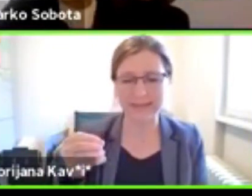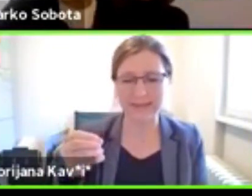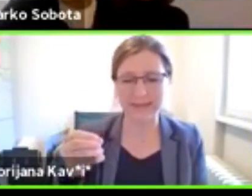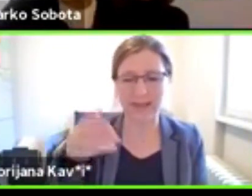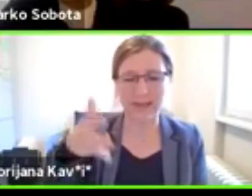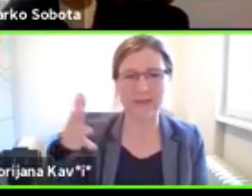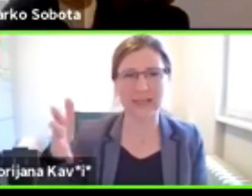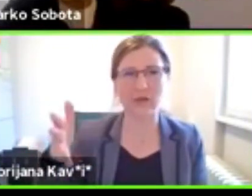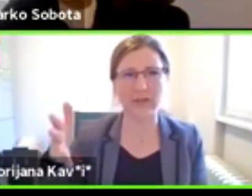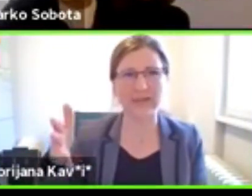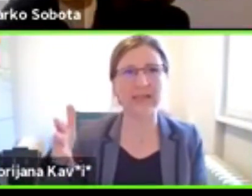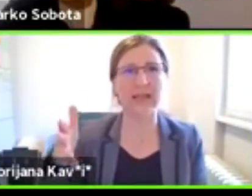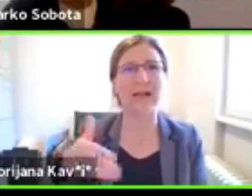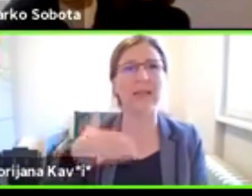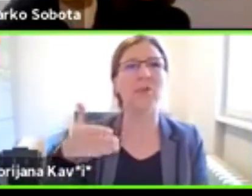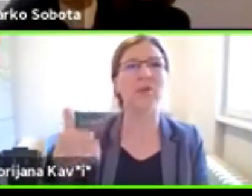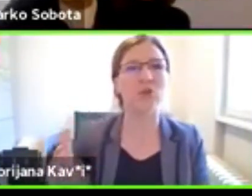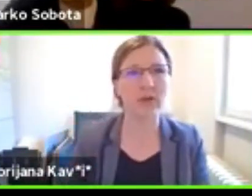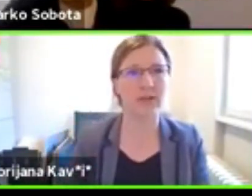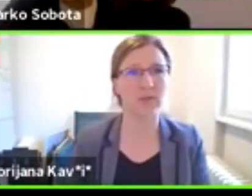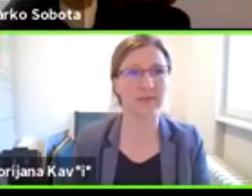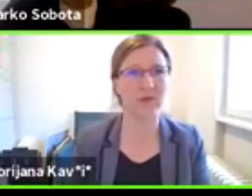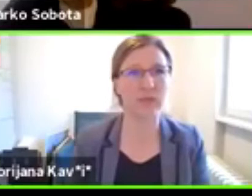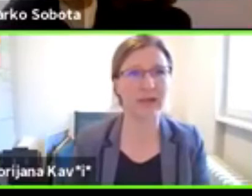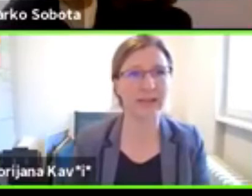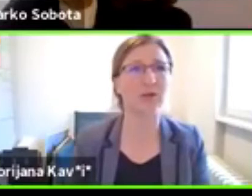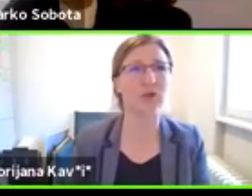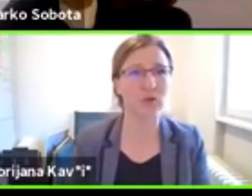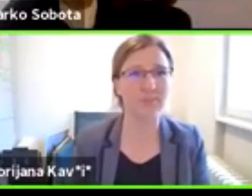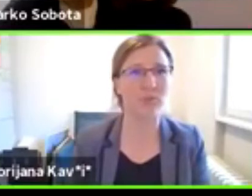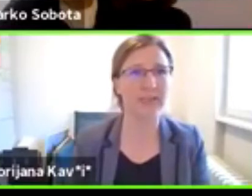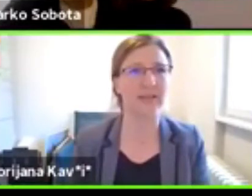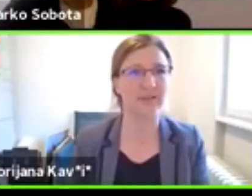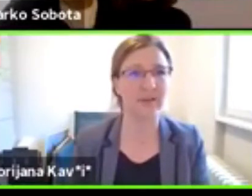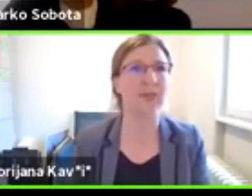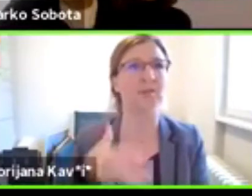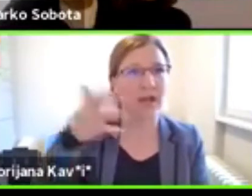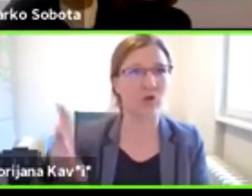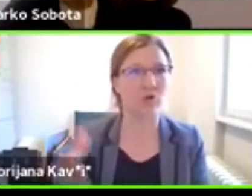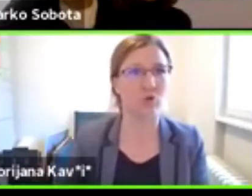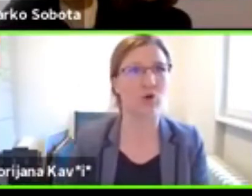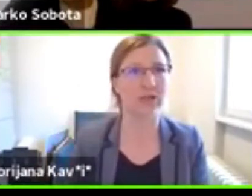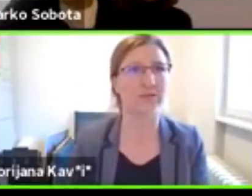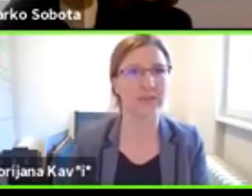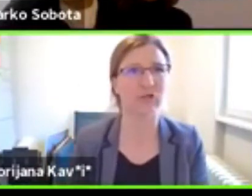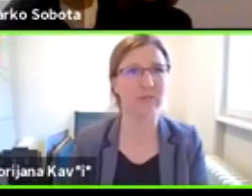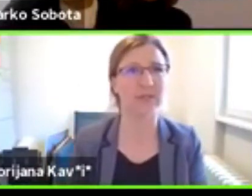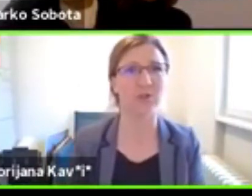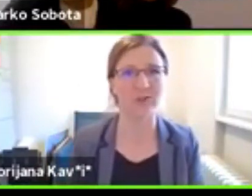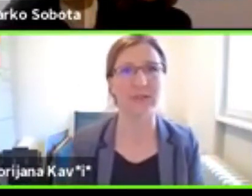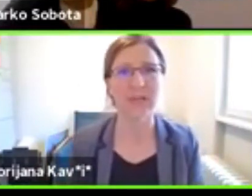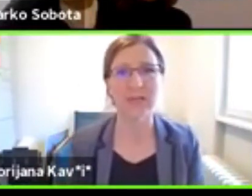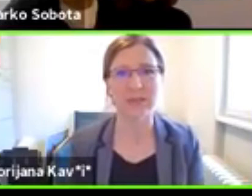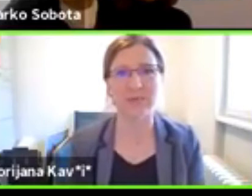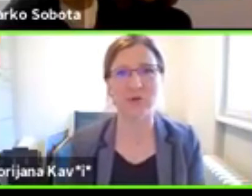Treba naglasiti da hrvatski znakovni jezik, ali imamo i druge sustave komunikacije koji su lijepo opisani i definirani u zakonu o hrvatskom znakovnom jeziku